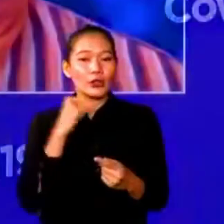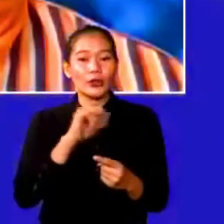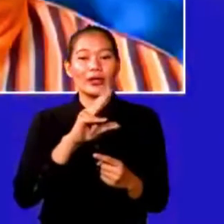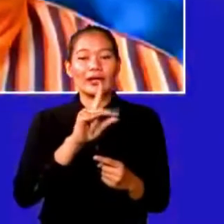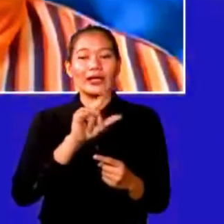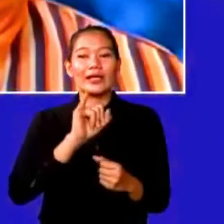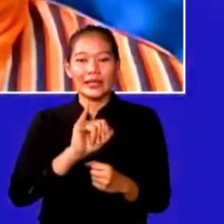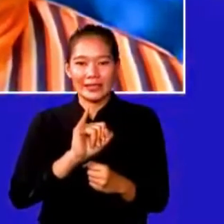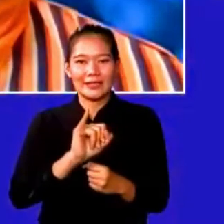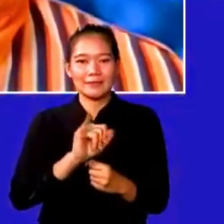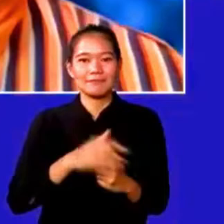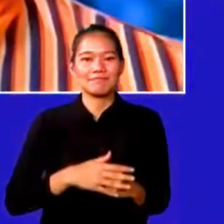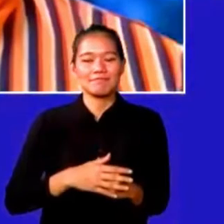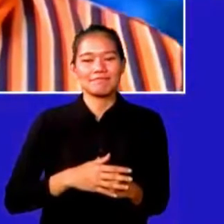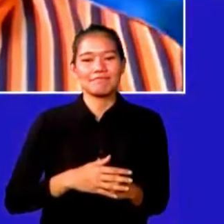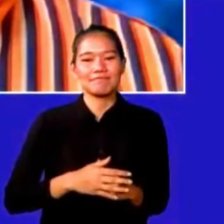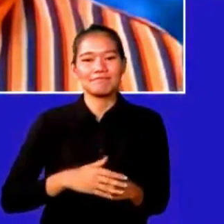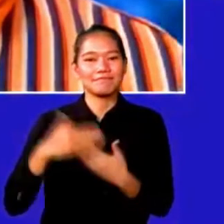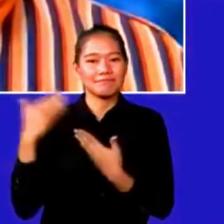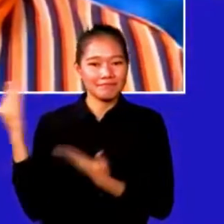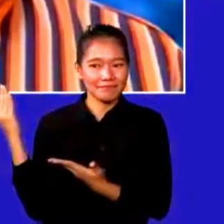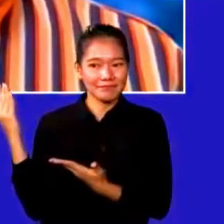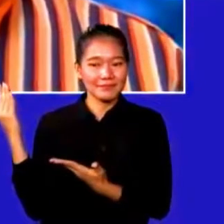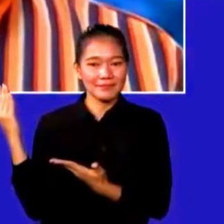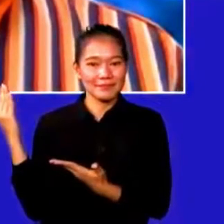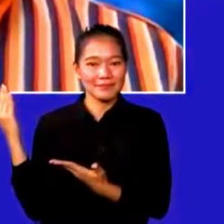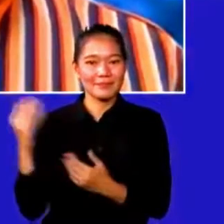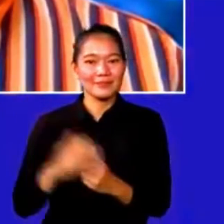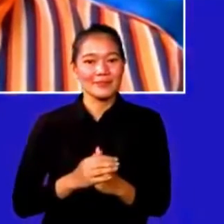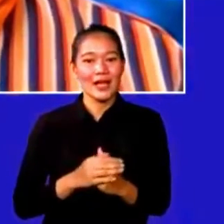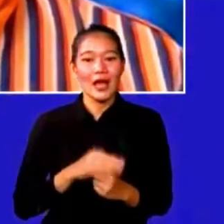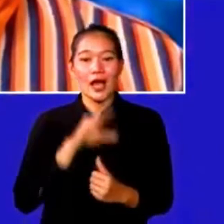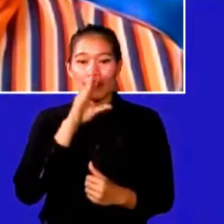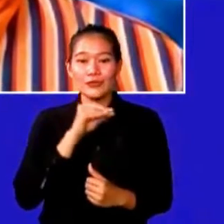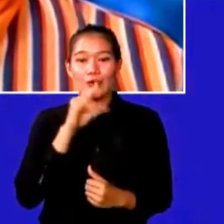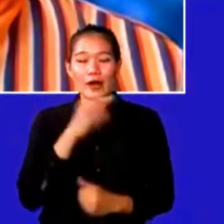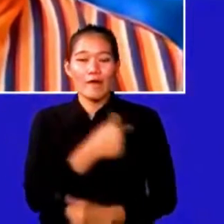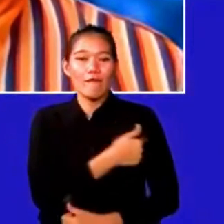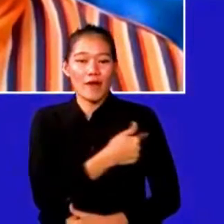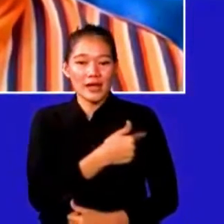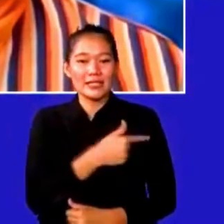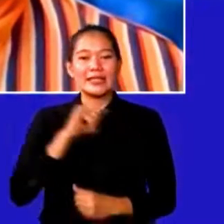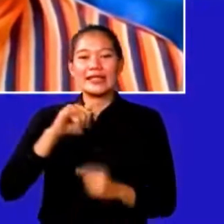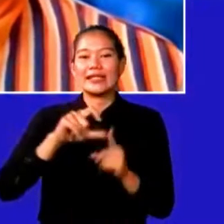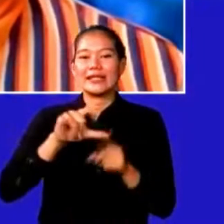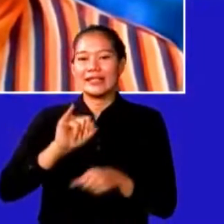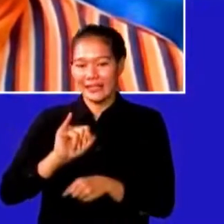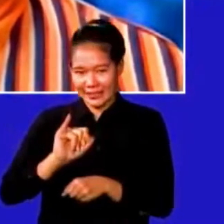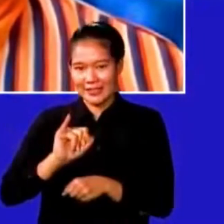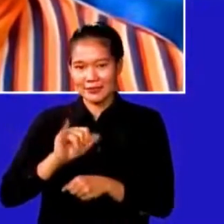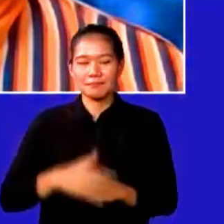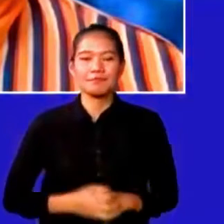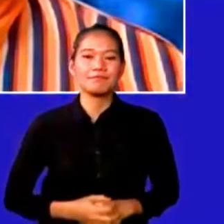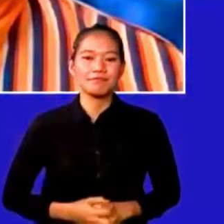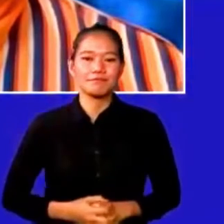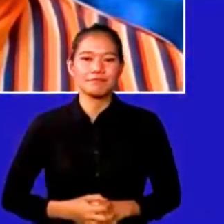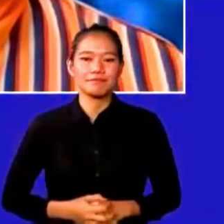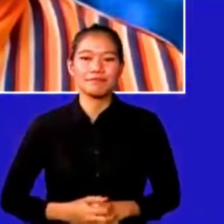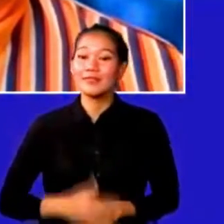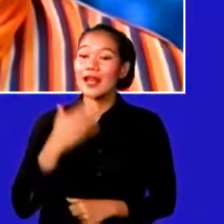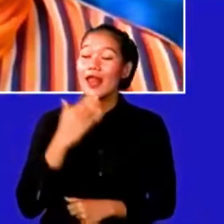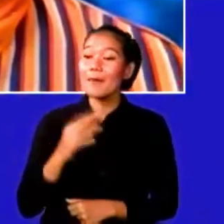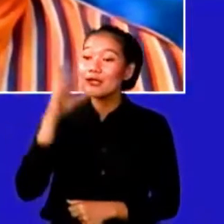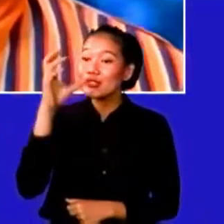iris Rengganis sppd-kai selaku juru bicara vaksin Ikatan Dokter Indonesia